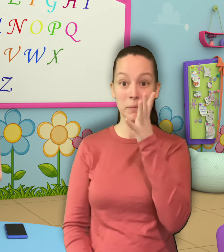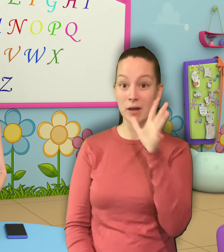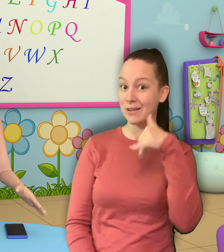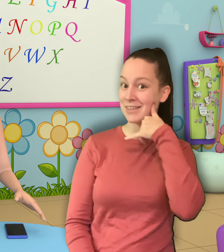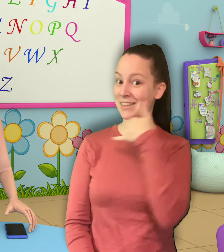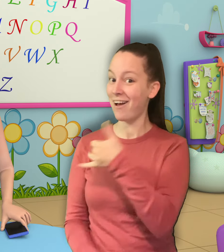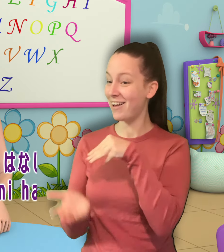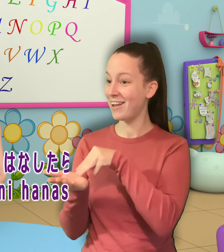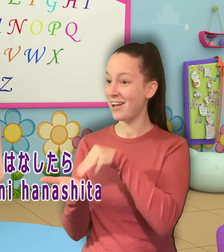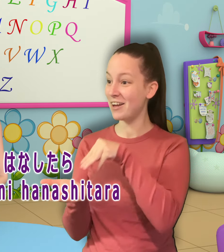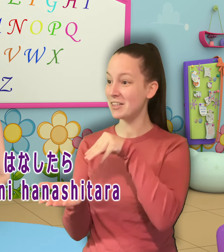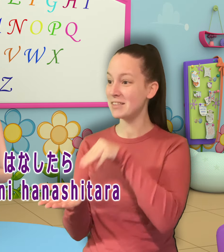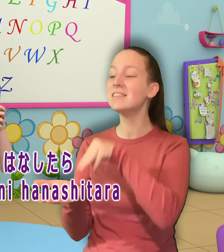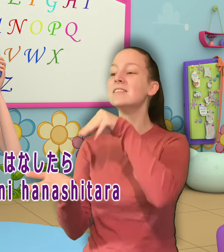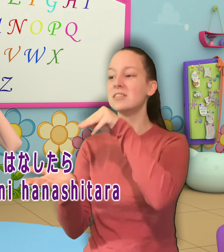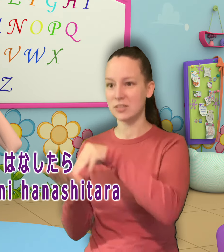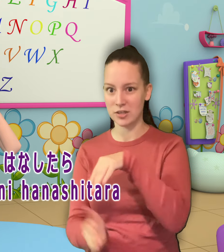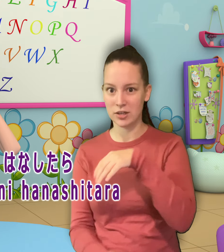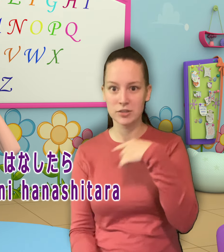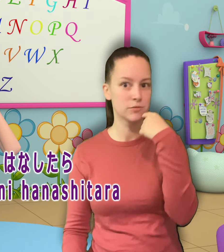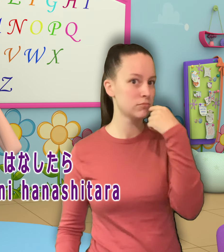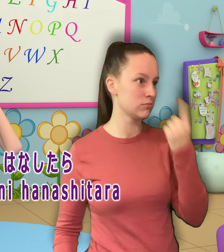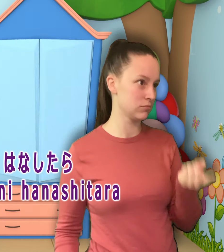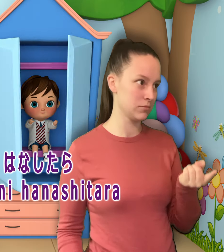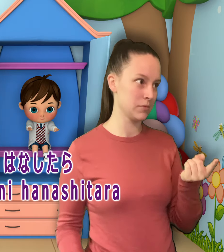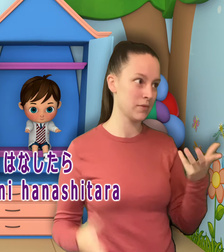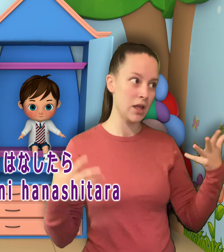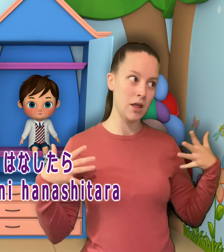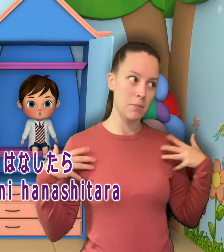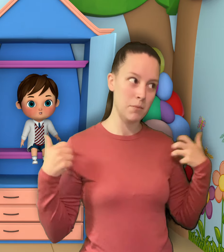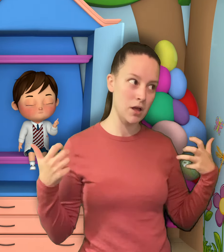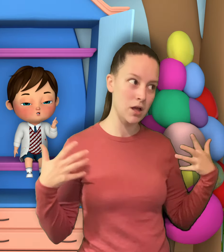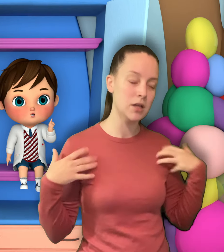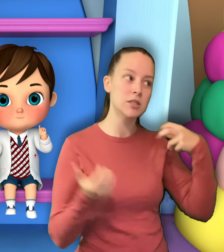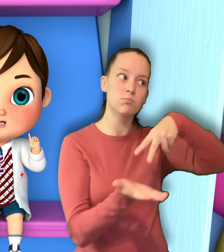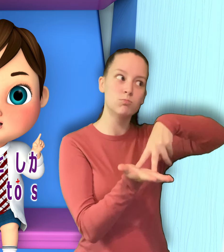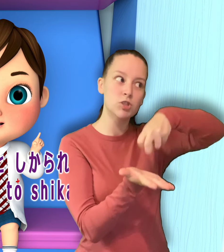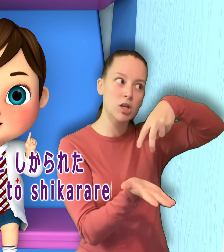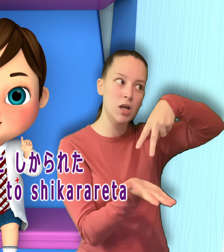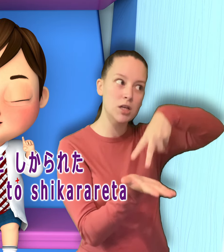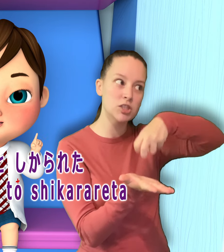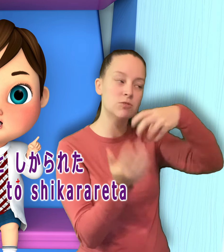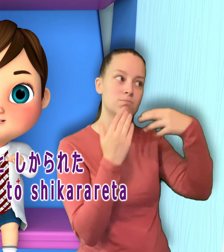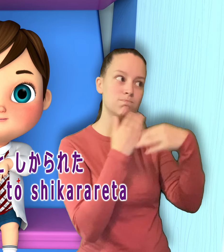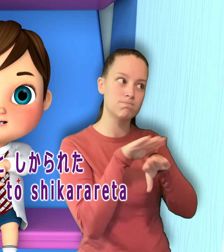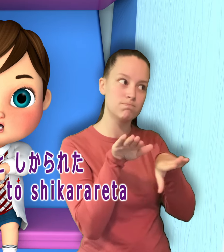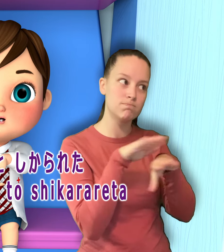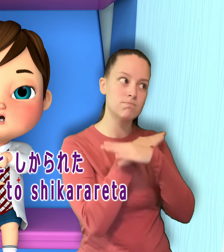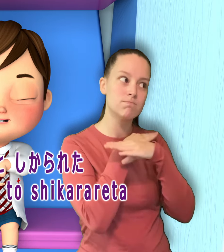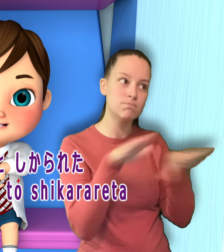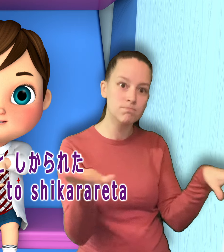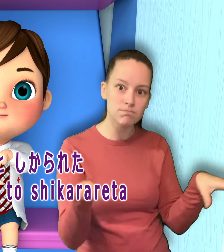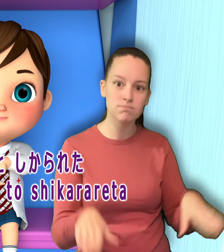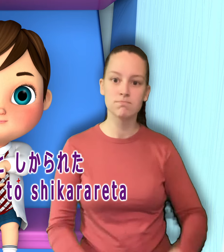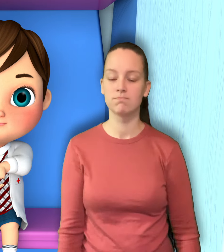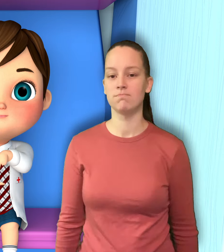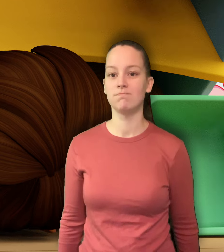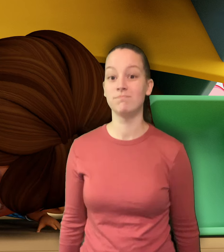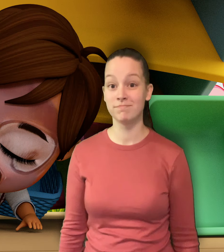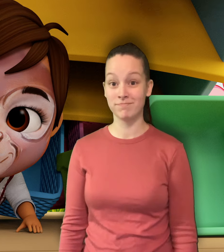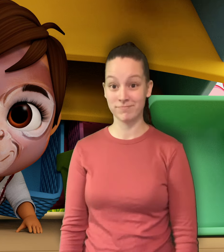andCalltheandtheNOMOREMONjumonthe